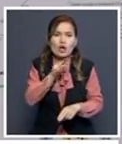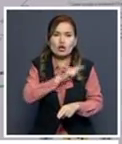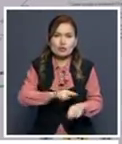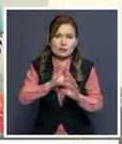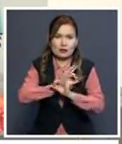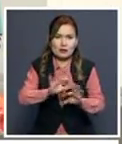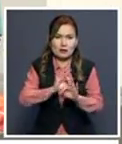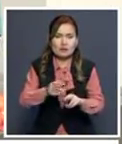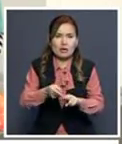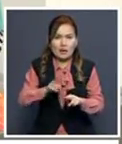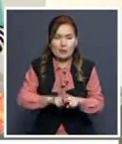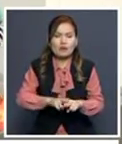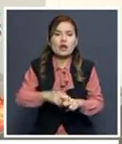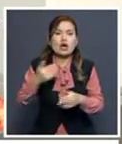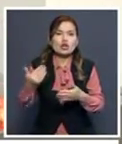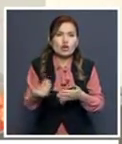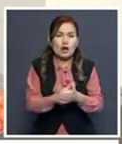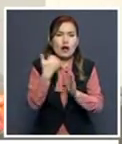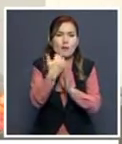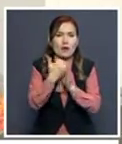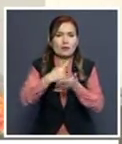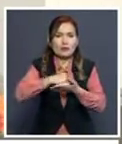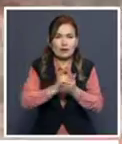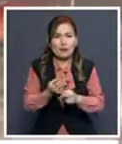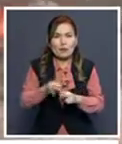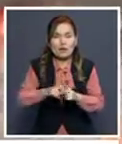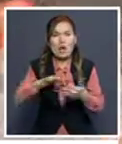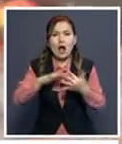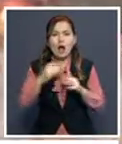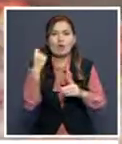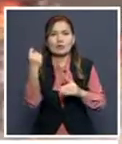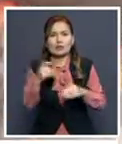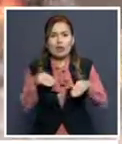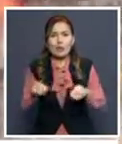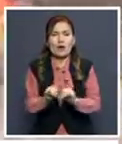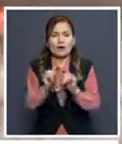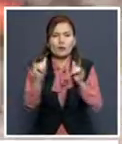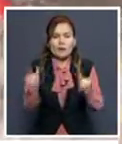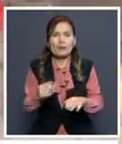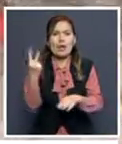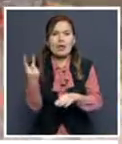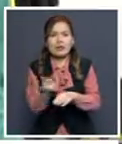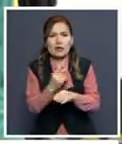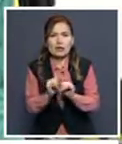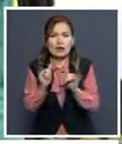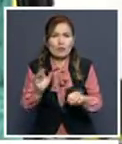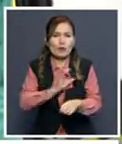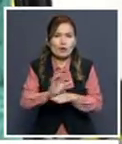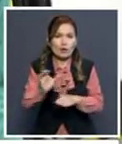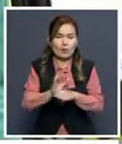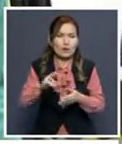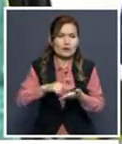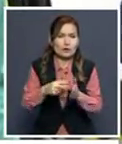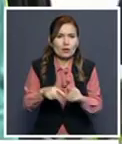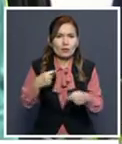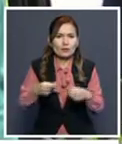жайын түсіндірді. Мұндай жаңашылдық елбасы жолдауындағы өңделген ауыл шаруашылығы өнімінің экспортын 2,5 есеге көбейту міндетінен туындап